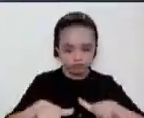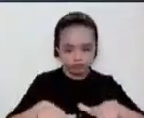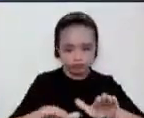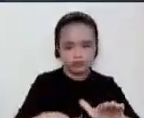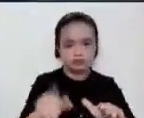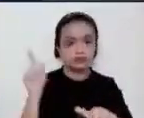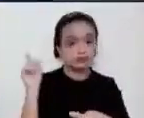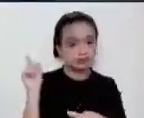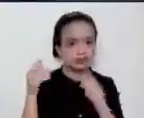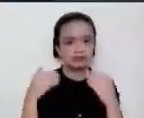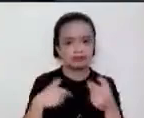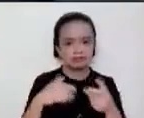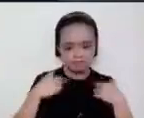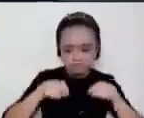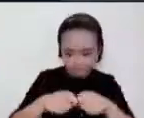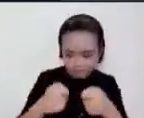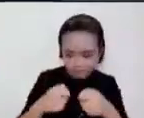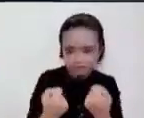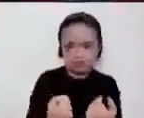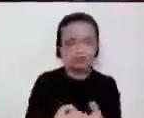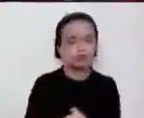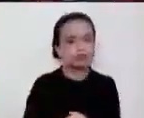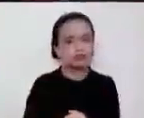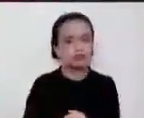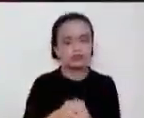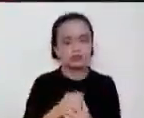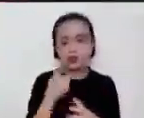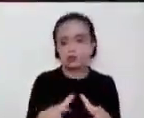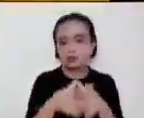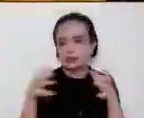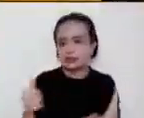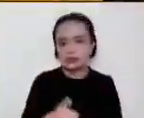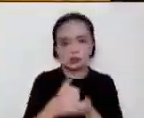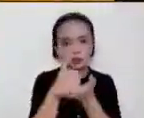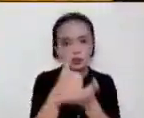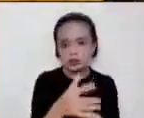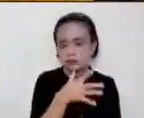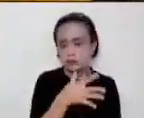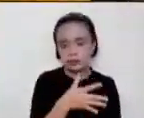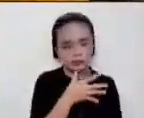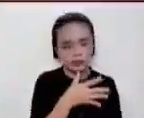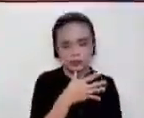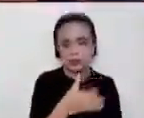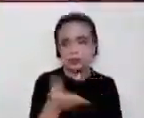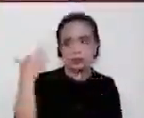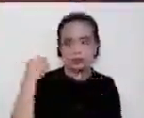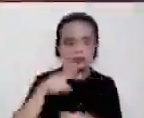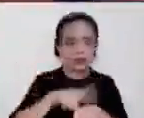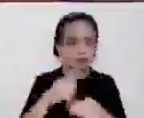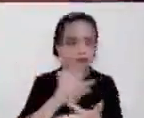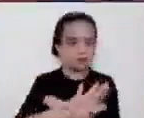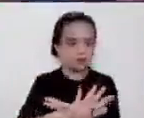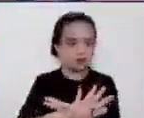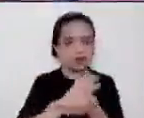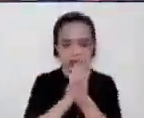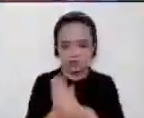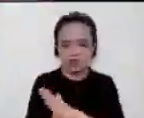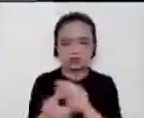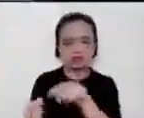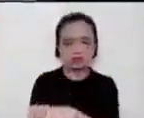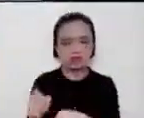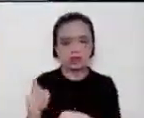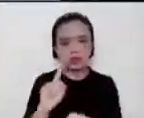nagtatahi. Tsaka malaking naging tulong sa mga nanay dito nung panahon ng COVID. Naging source of income nila ang